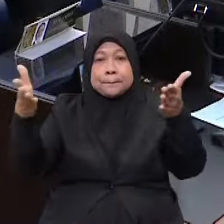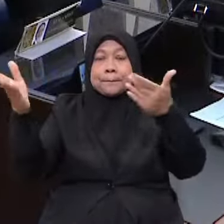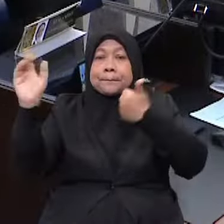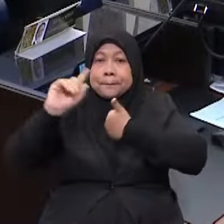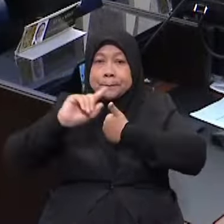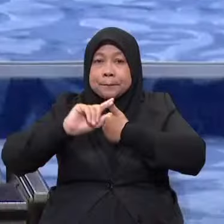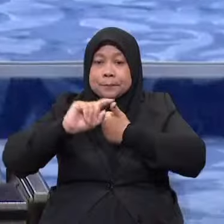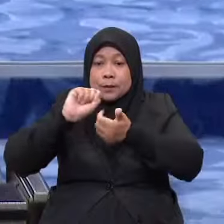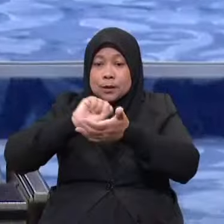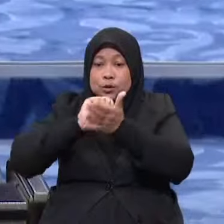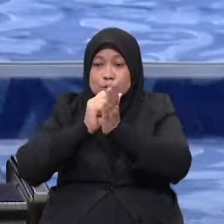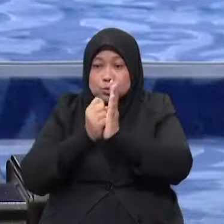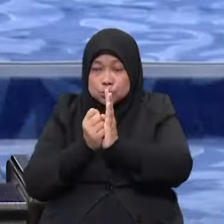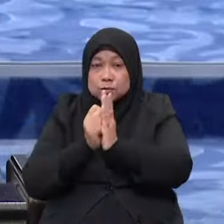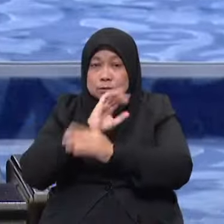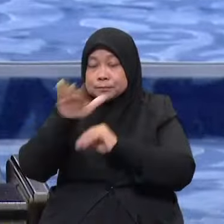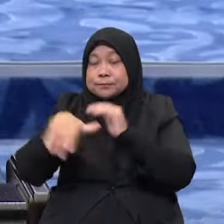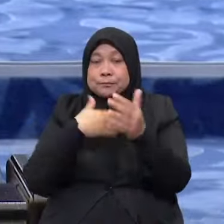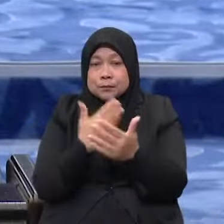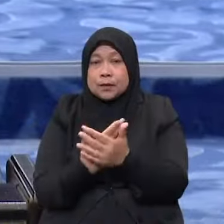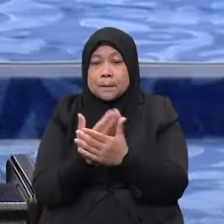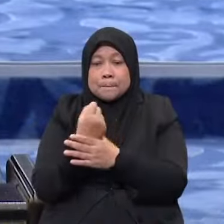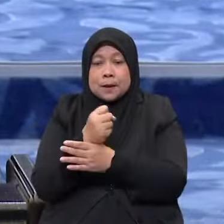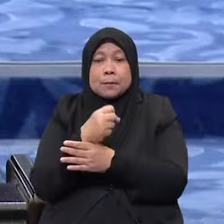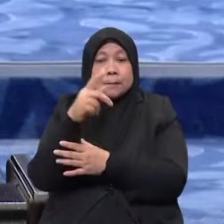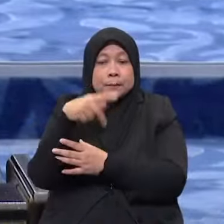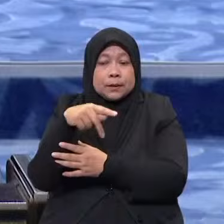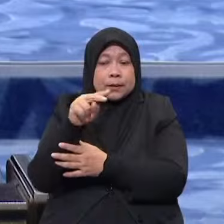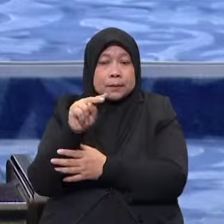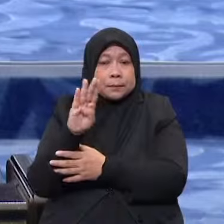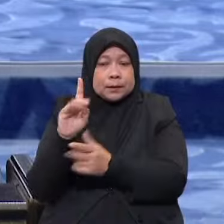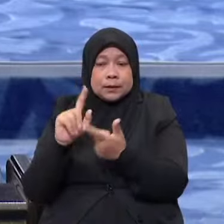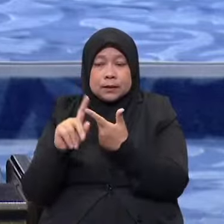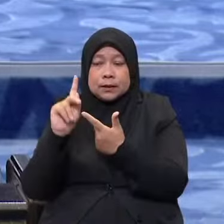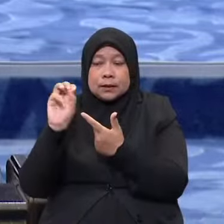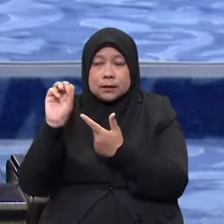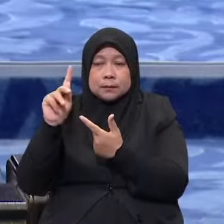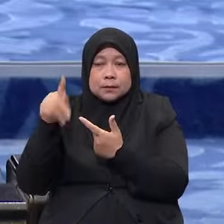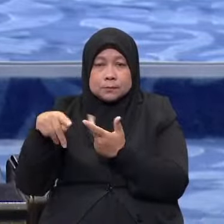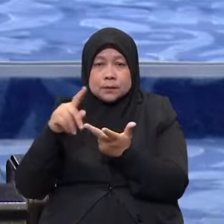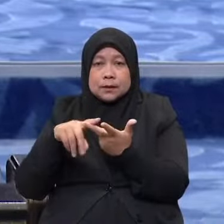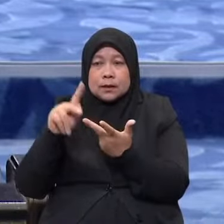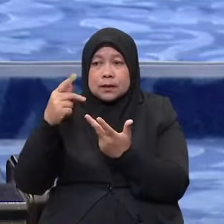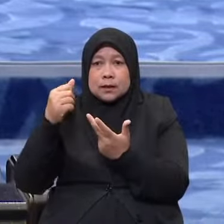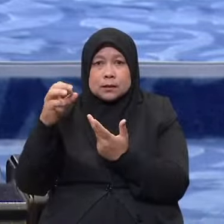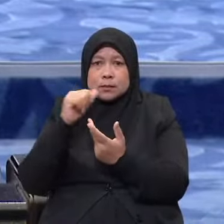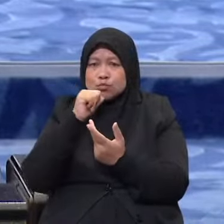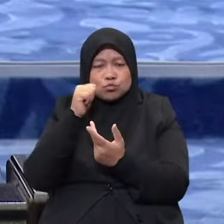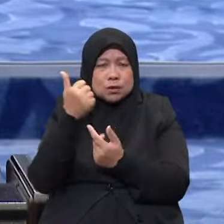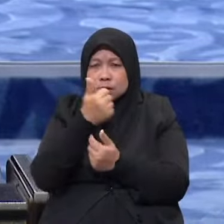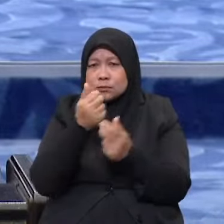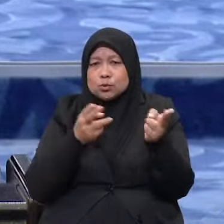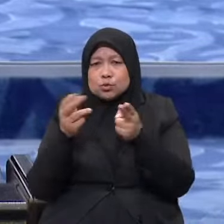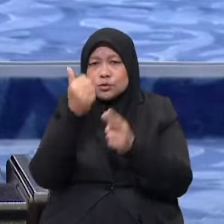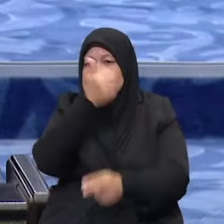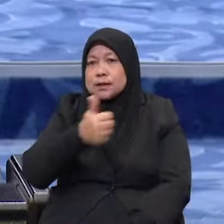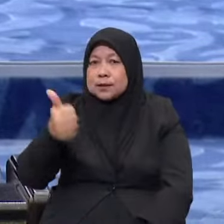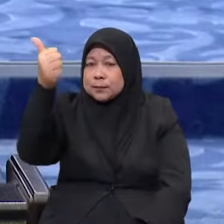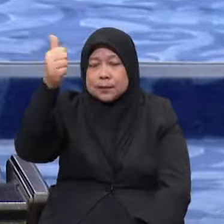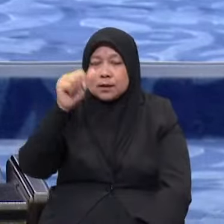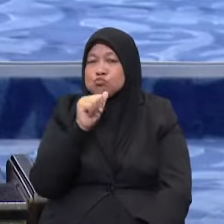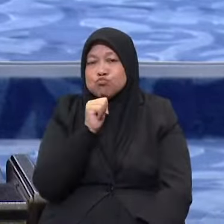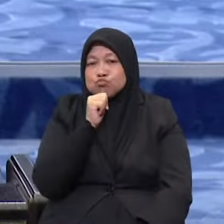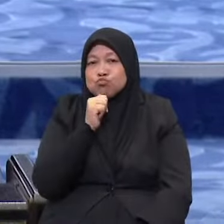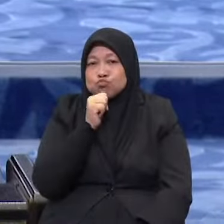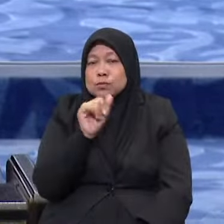Pertama, semua pelaburan PNB, KWSP, Khazanah itu bukan urusan kabinet.